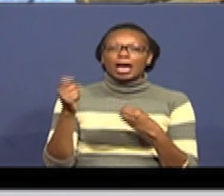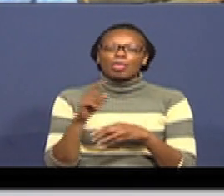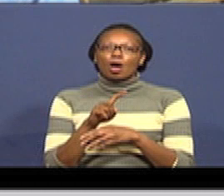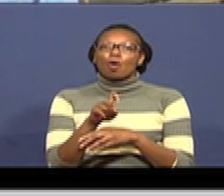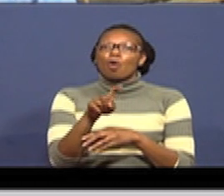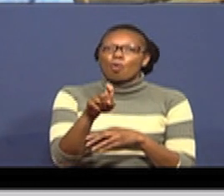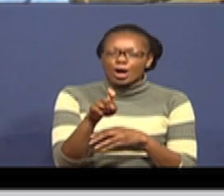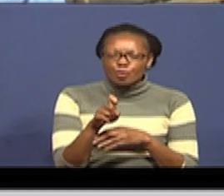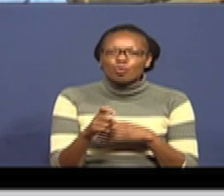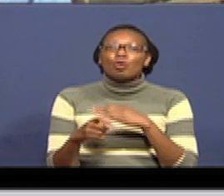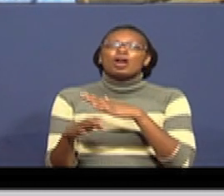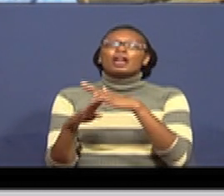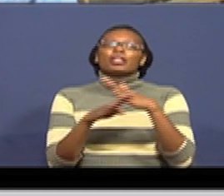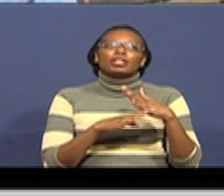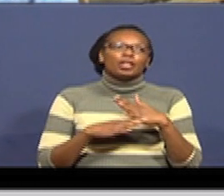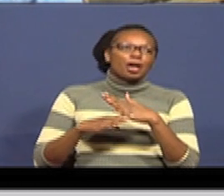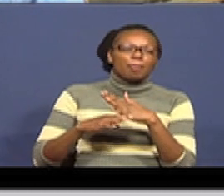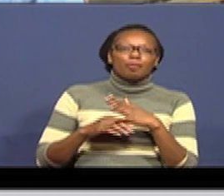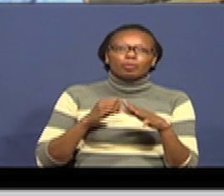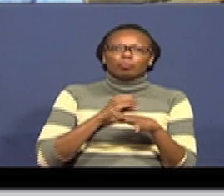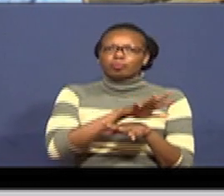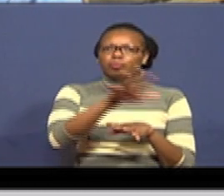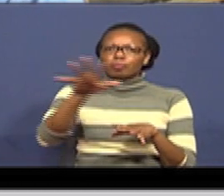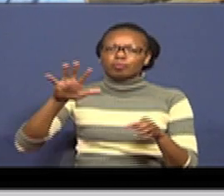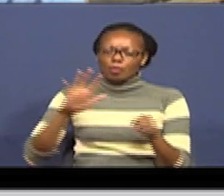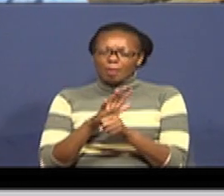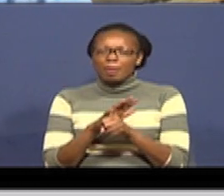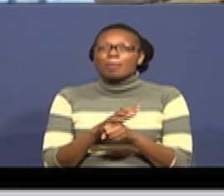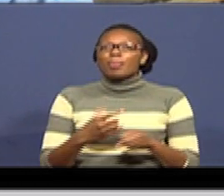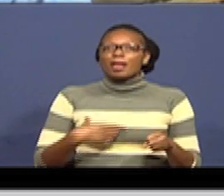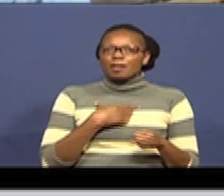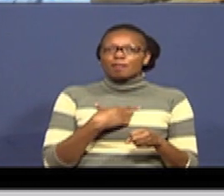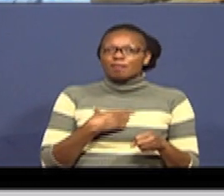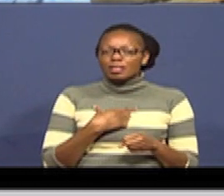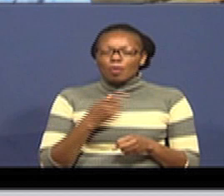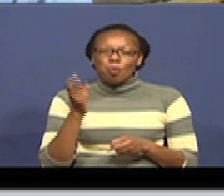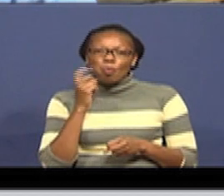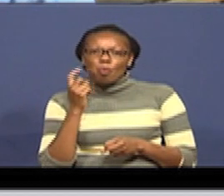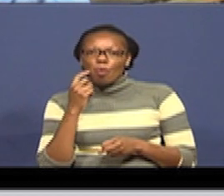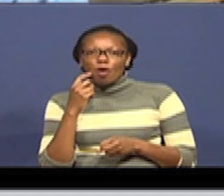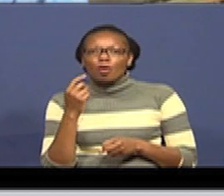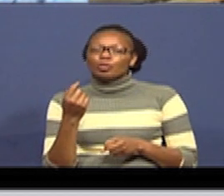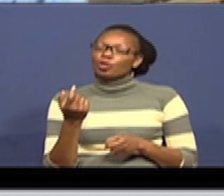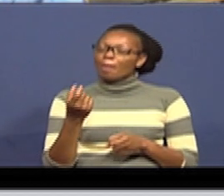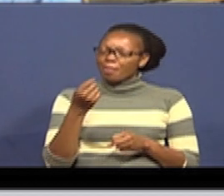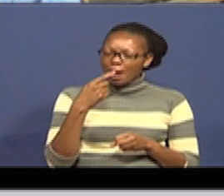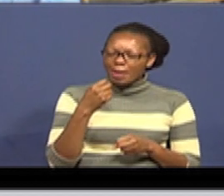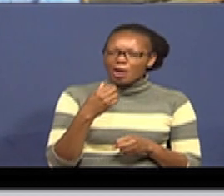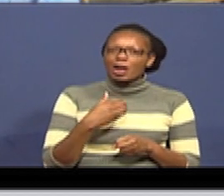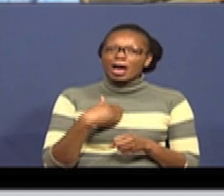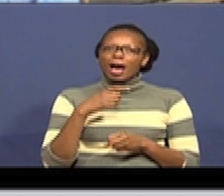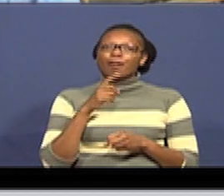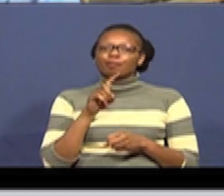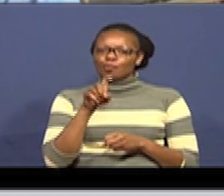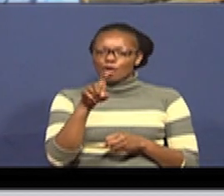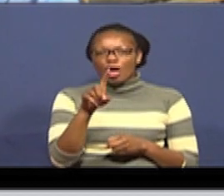ambao tumewafuga kukula hao red spider mite. Wadudu kama phytosilas, na sana sana hata saizi wako kwa maduka